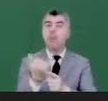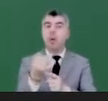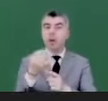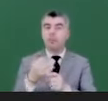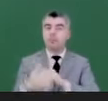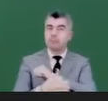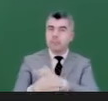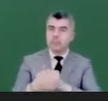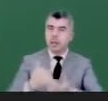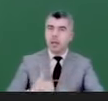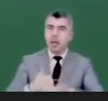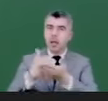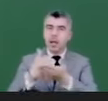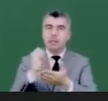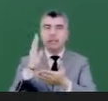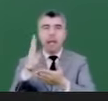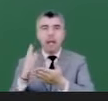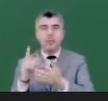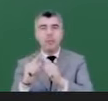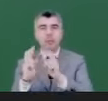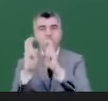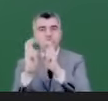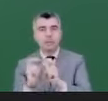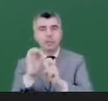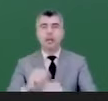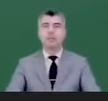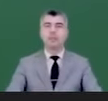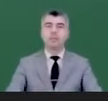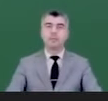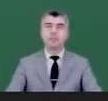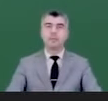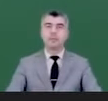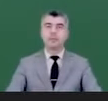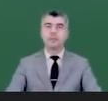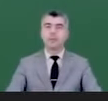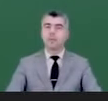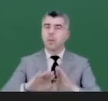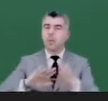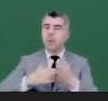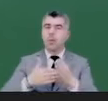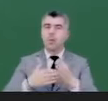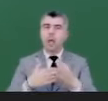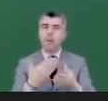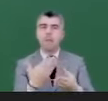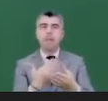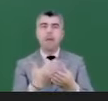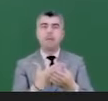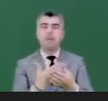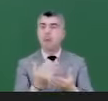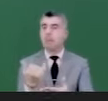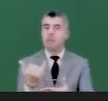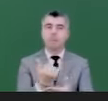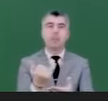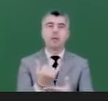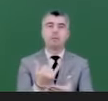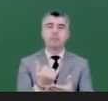الاخرى من هذه الضريبه على الدخل اذا هذه القضايا كلها هي مهمه